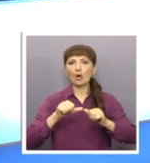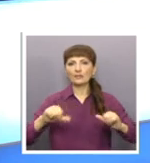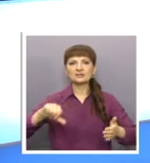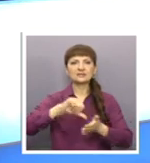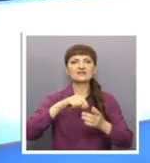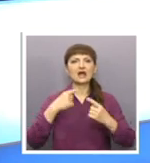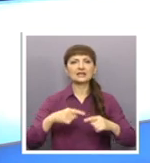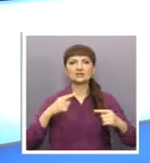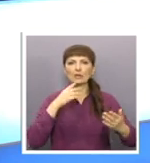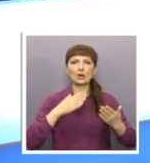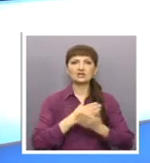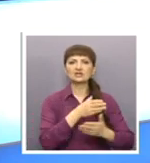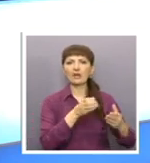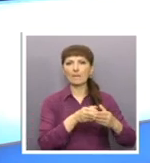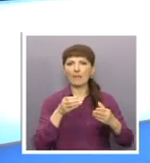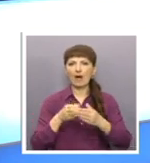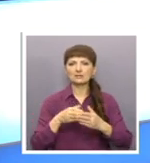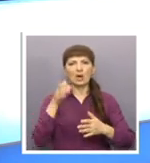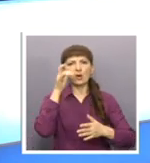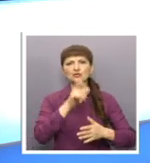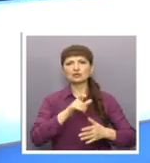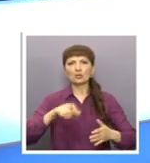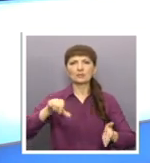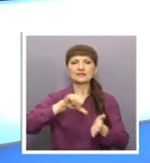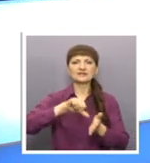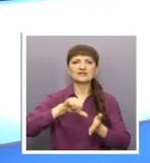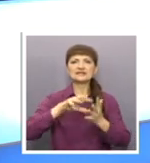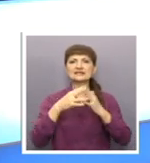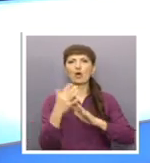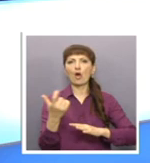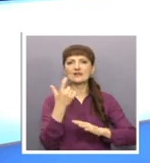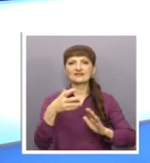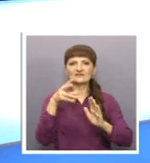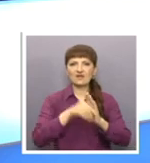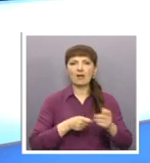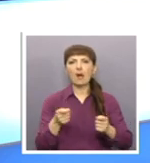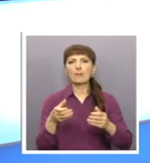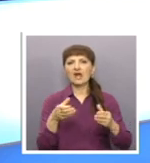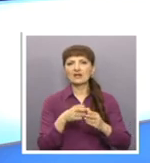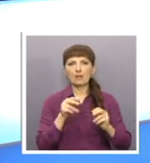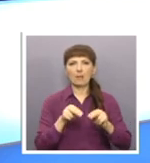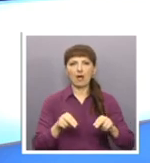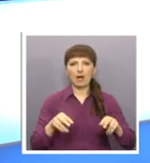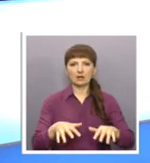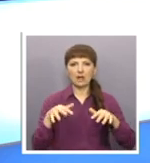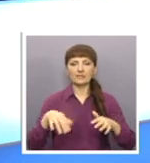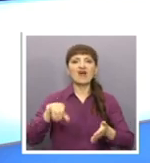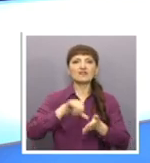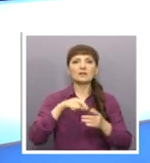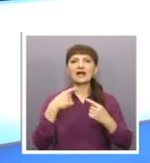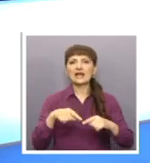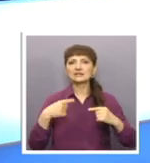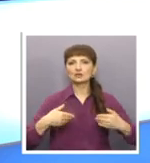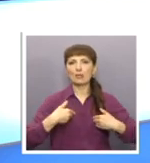представители различных политических партий, политологи, представители сельскохозяйственной сферы, правительства и парламента выступили с